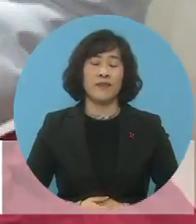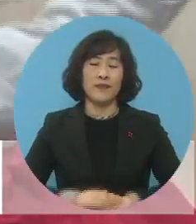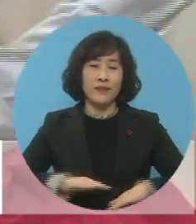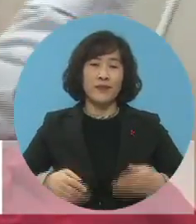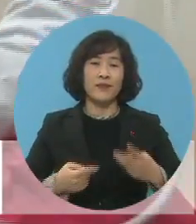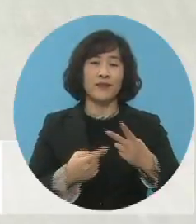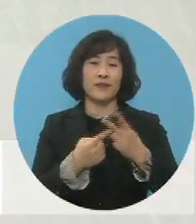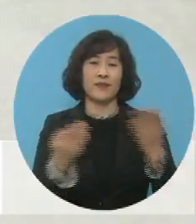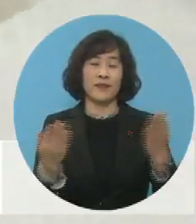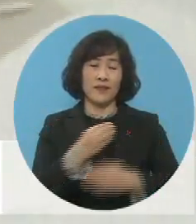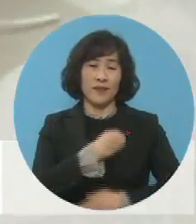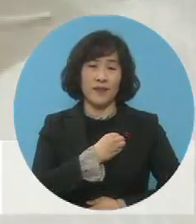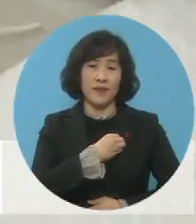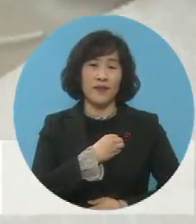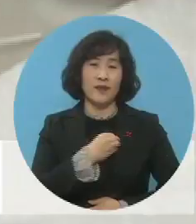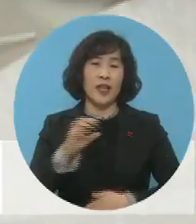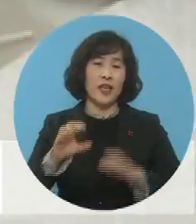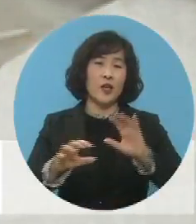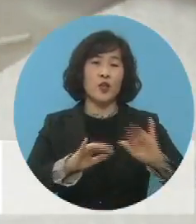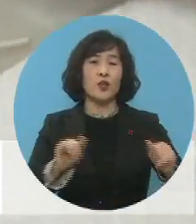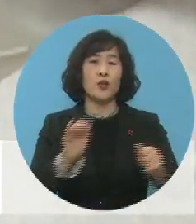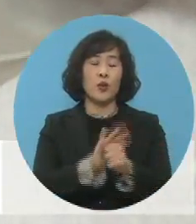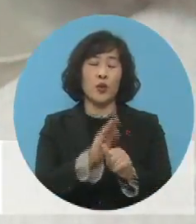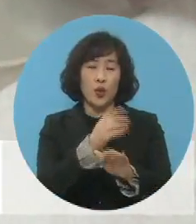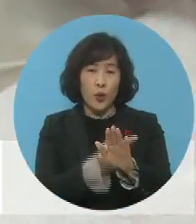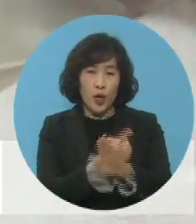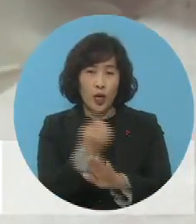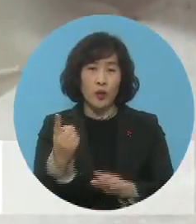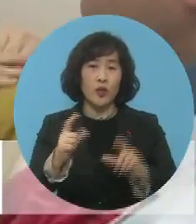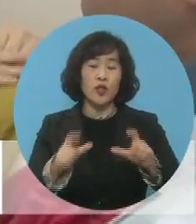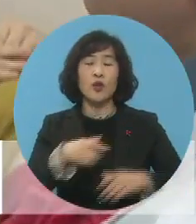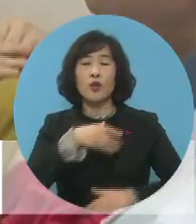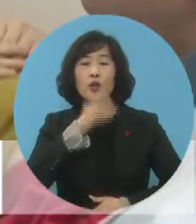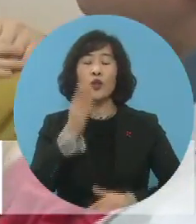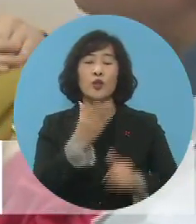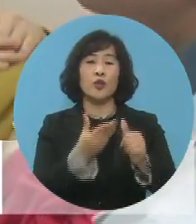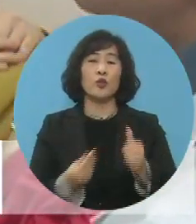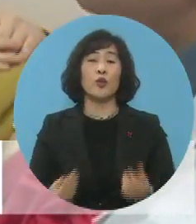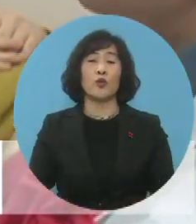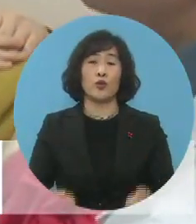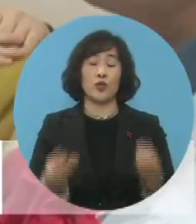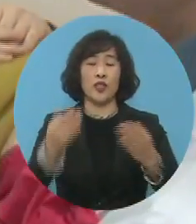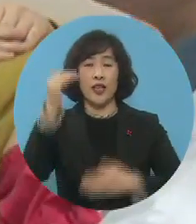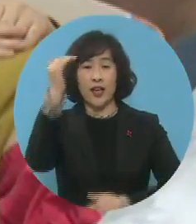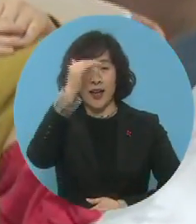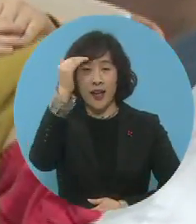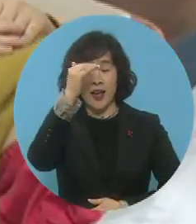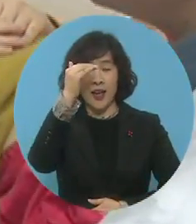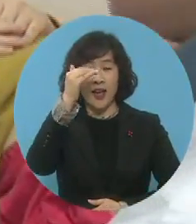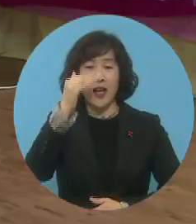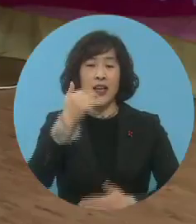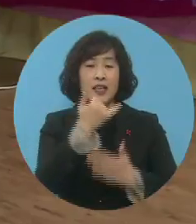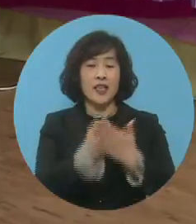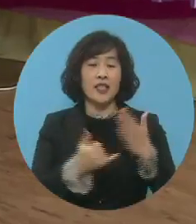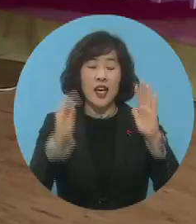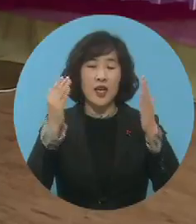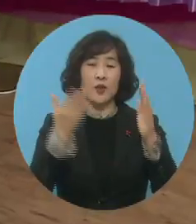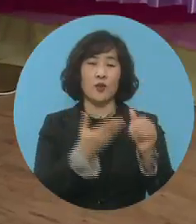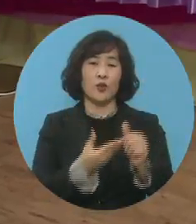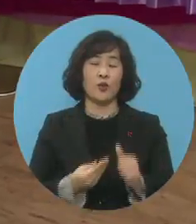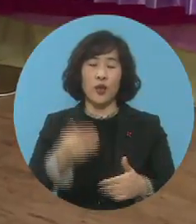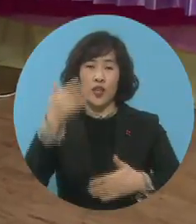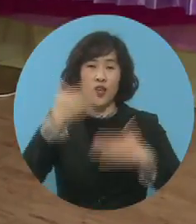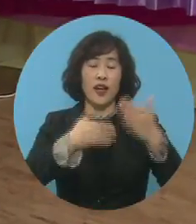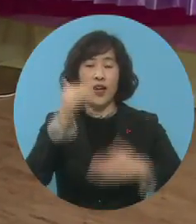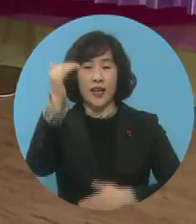전라남도는 2018년도 달라지는 보건복지 시책을 발표했습니다. 도는 출산 장려를 위해 신혼부부의